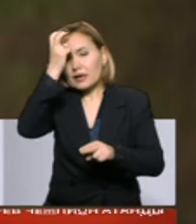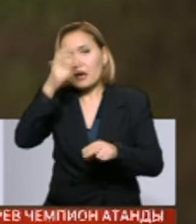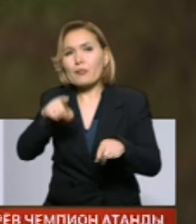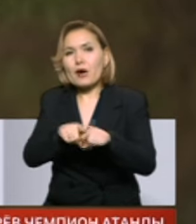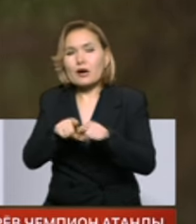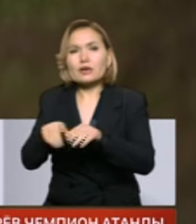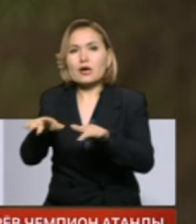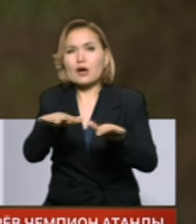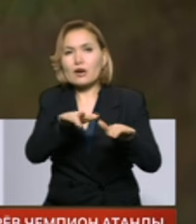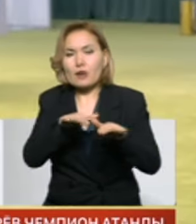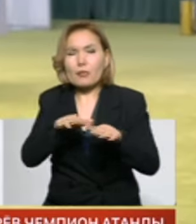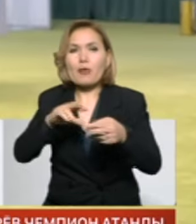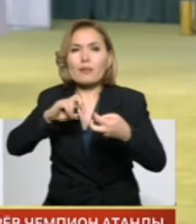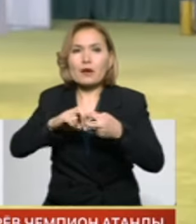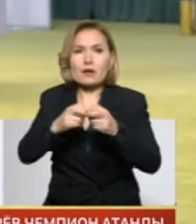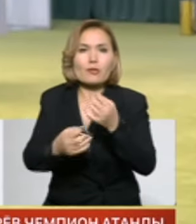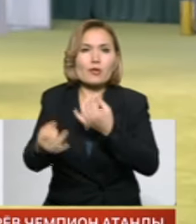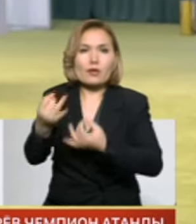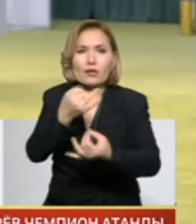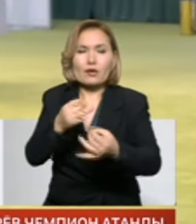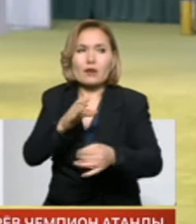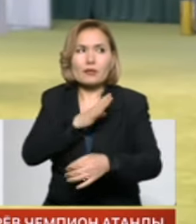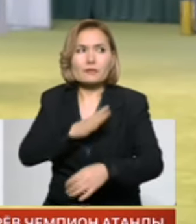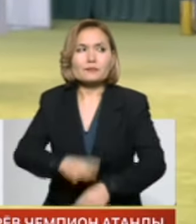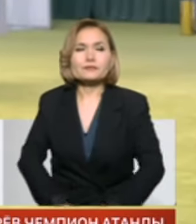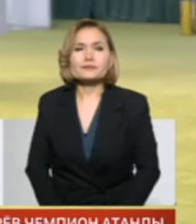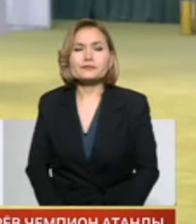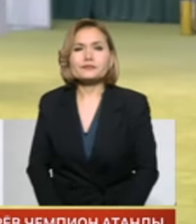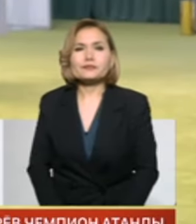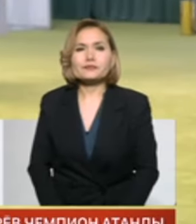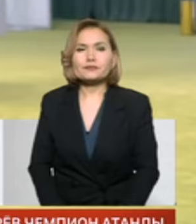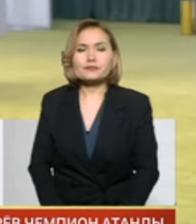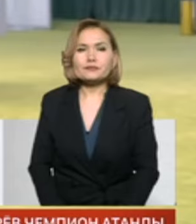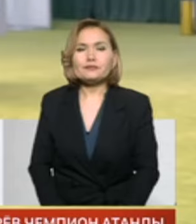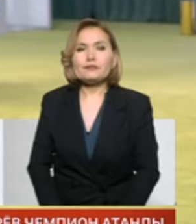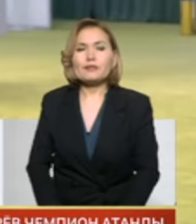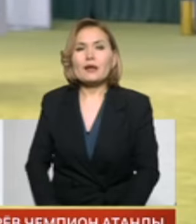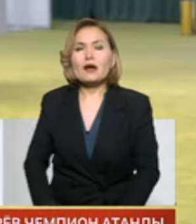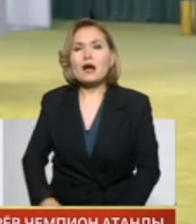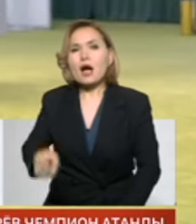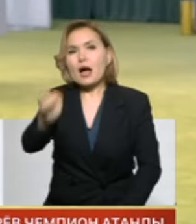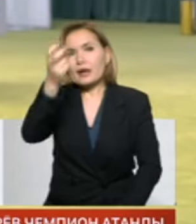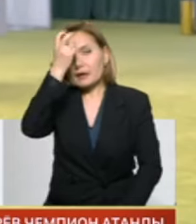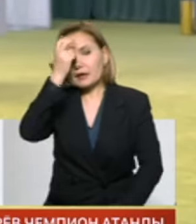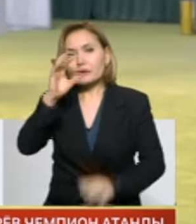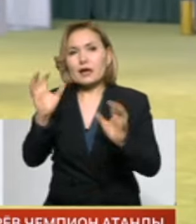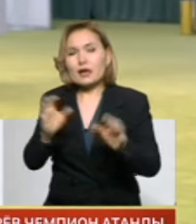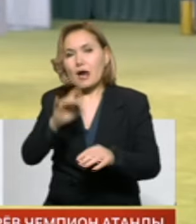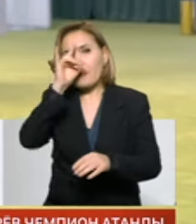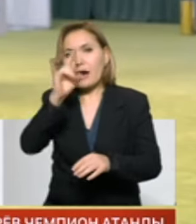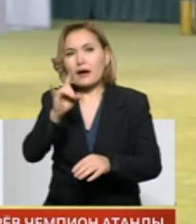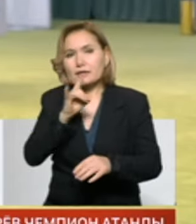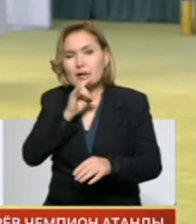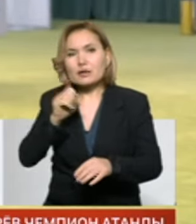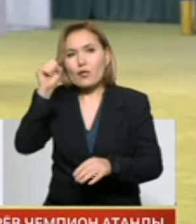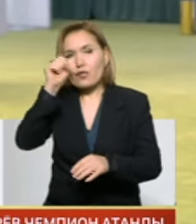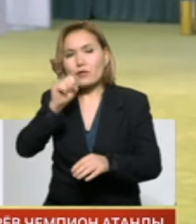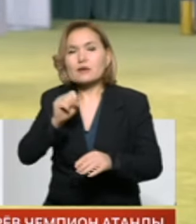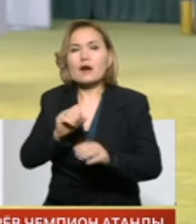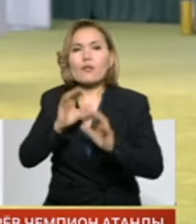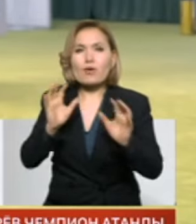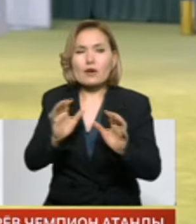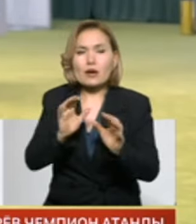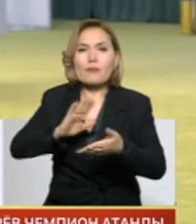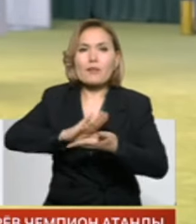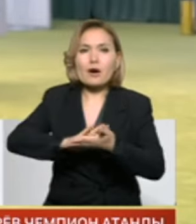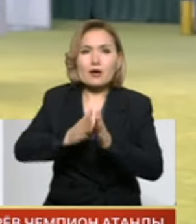миграциясы жайы да талқыланды. Қазақстан у нас киіктерді қорғау бойынша Қазақстанмен арада жасалған келісім бар. Ол